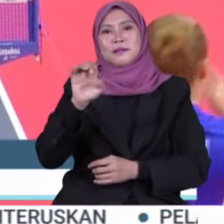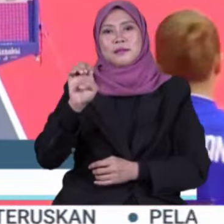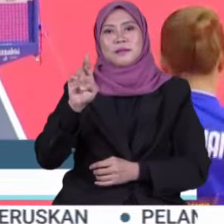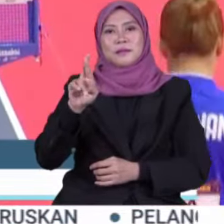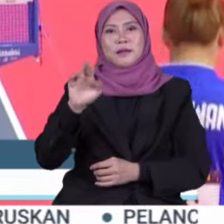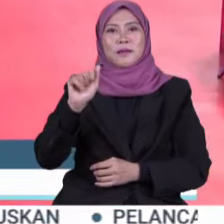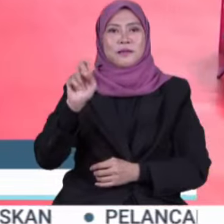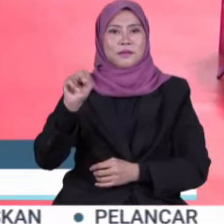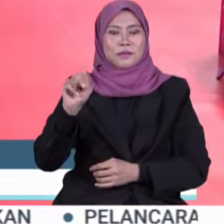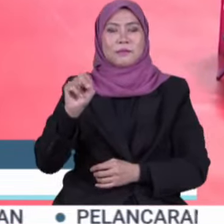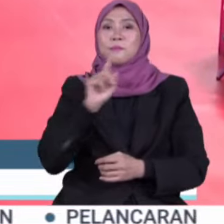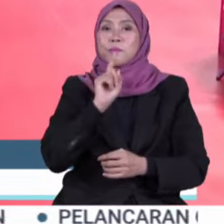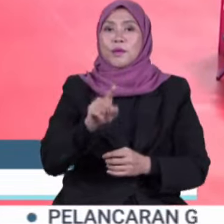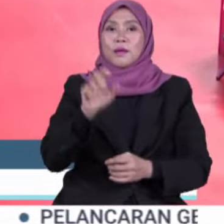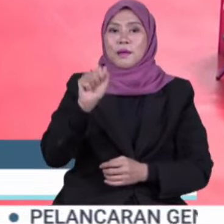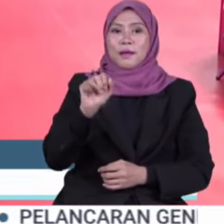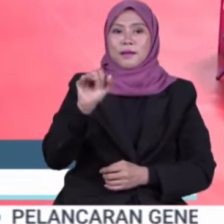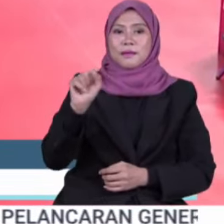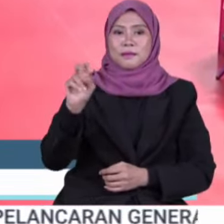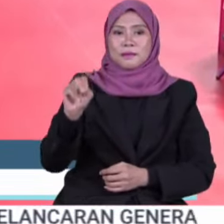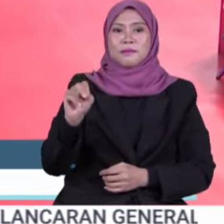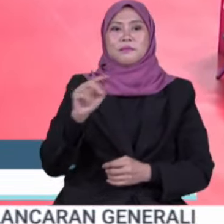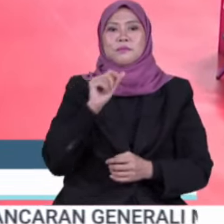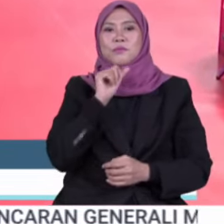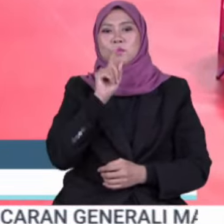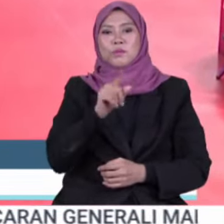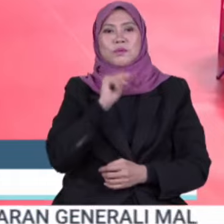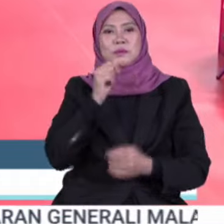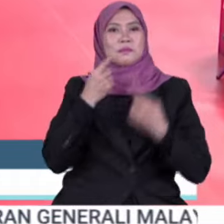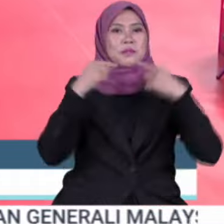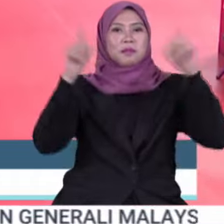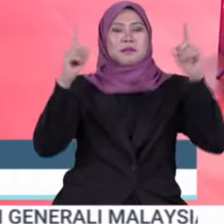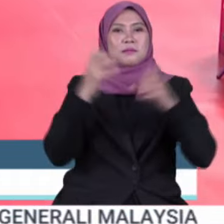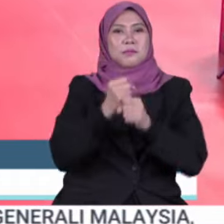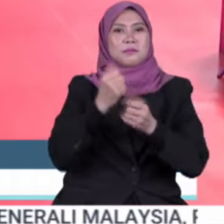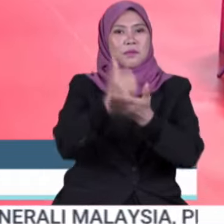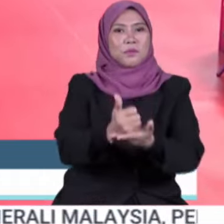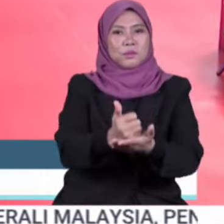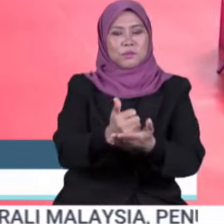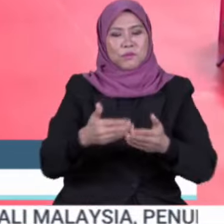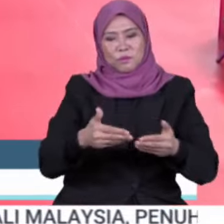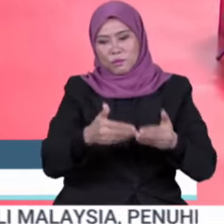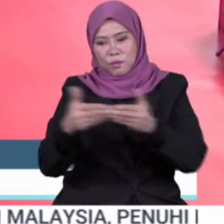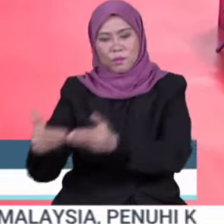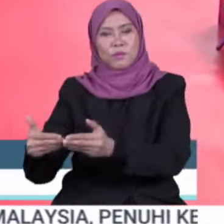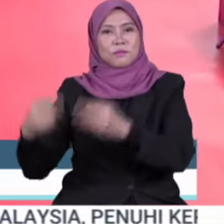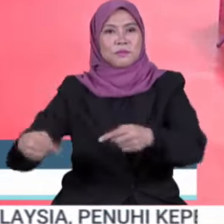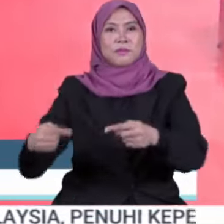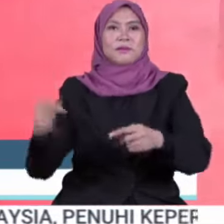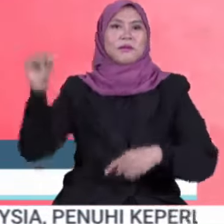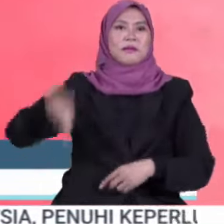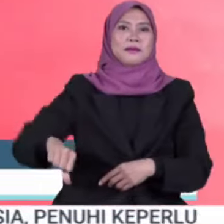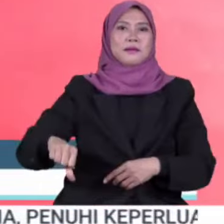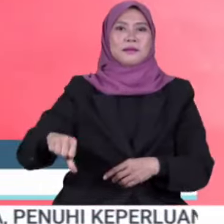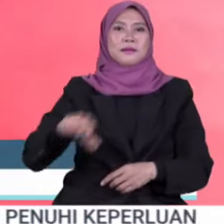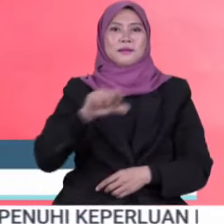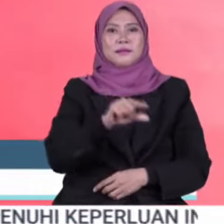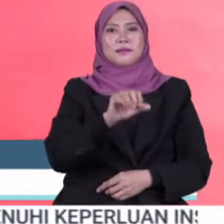Berasi dengan tekanan tinggi, Aishin turut tidak berjaya membantu pasukan untuk meneruskan perlawanannya selepas tewas di tangan